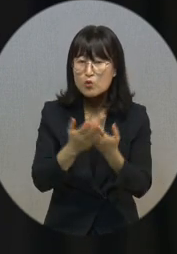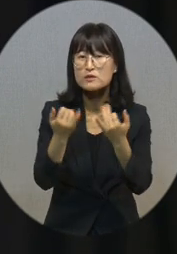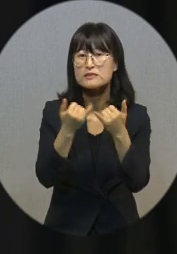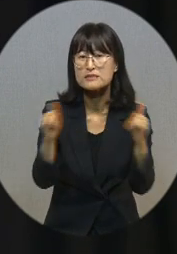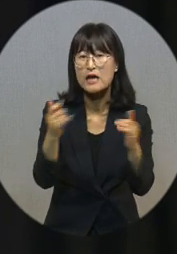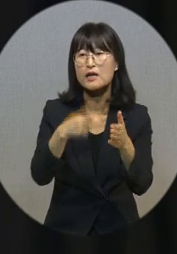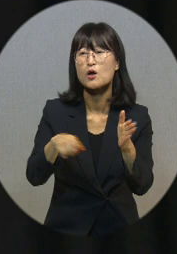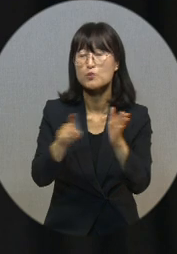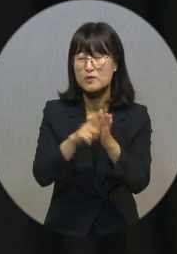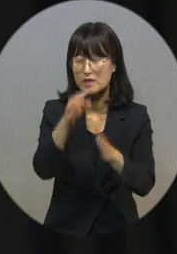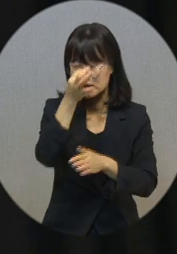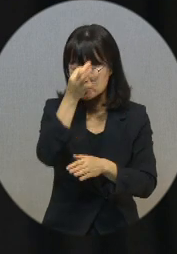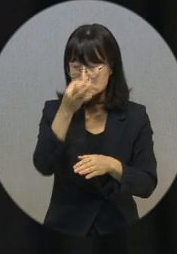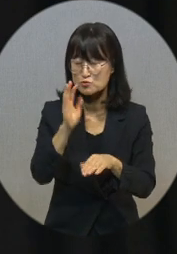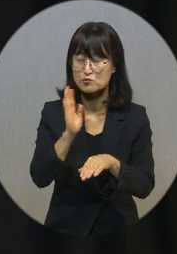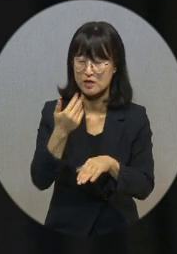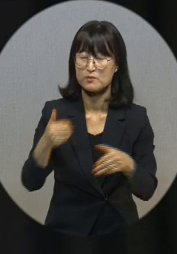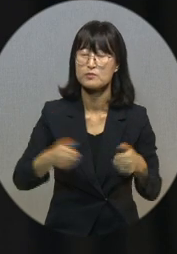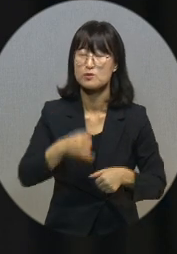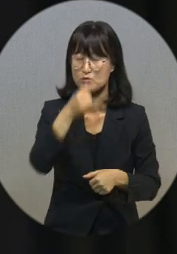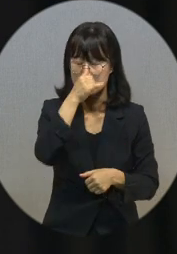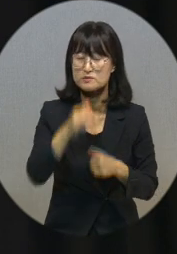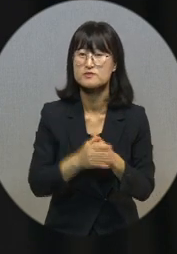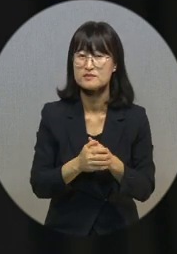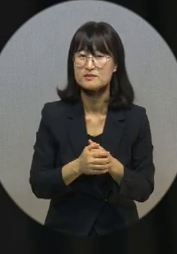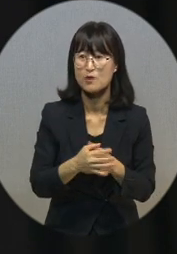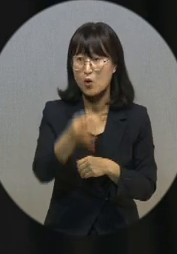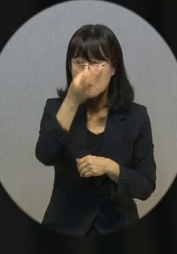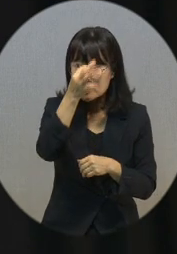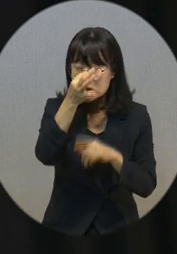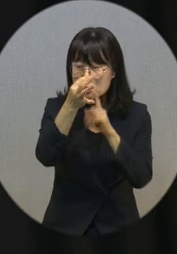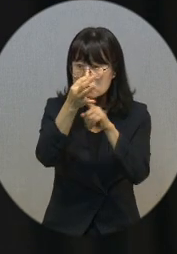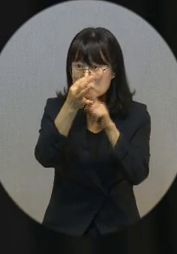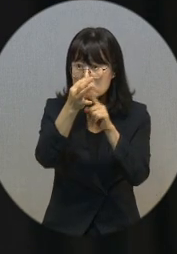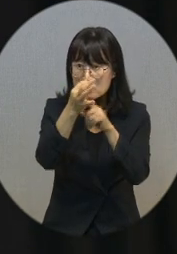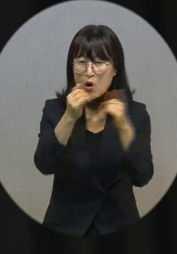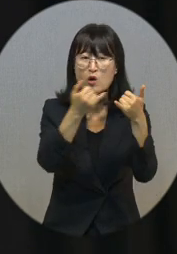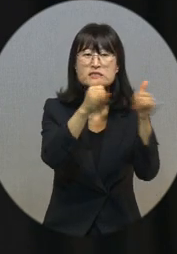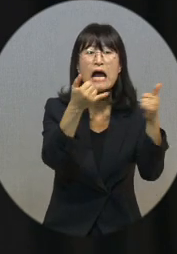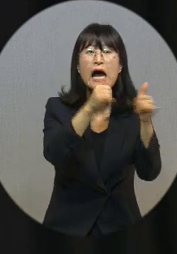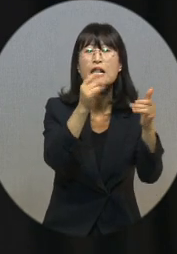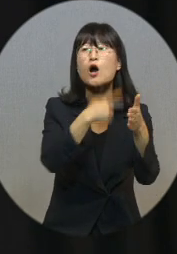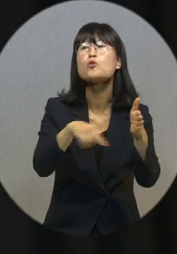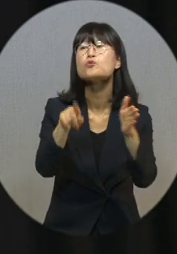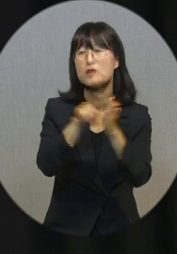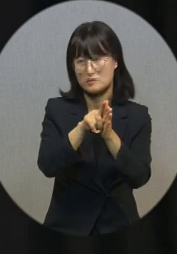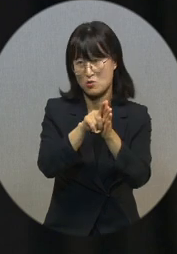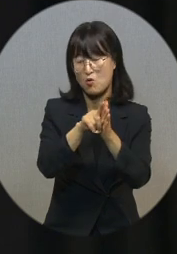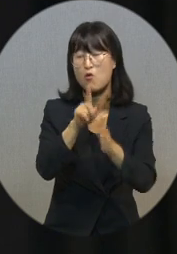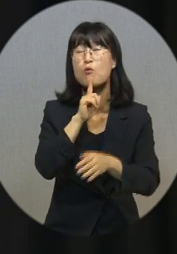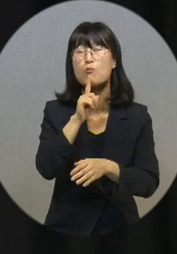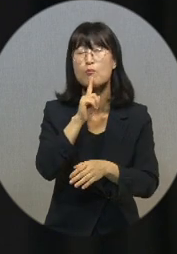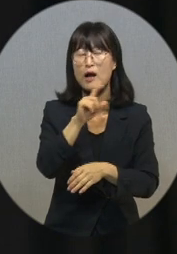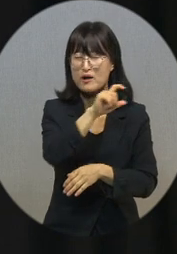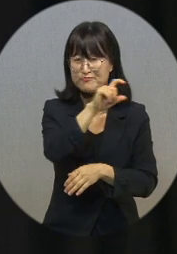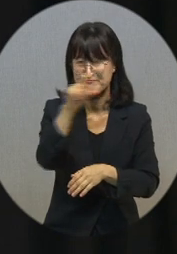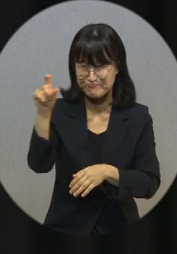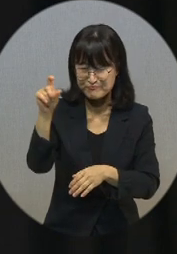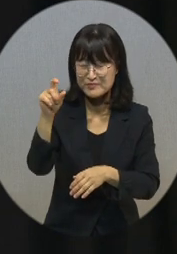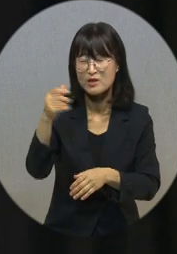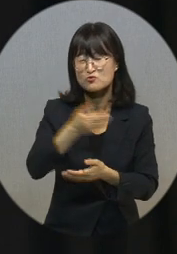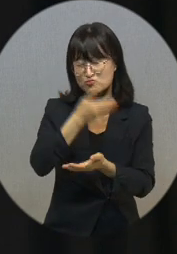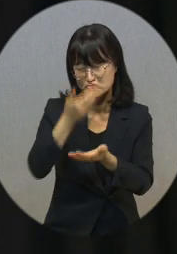된다. 기술은 인간을 향해야 된다는 가치를 저는 마음속 깊이 갖고 있습니다. 네. 이런 부분들을 모든